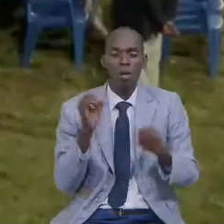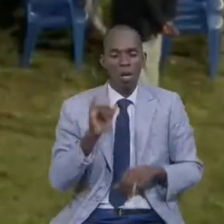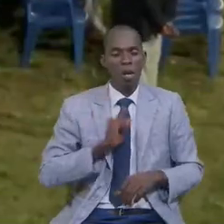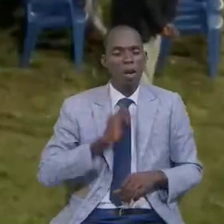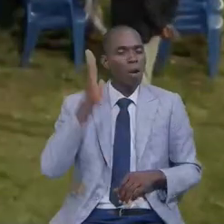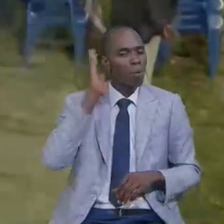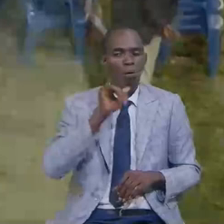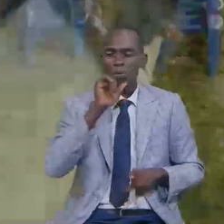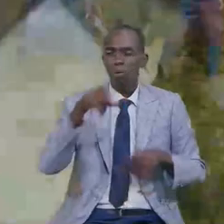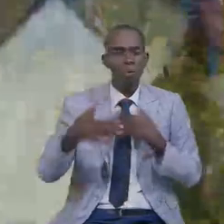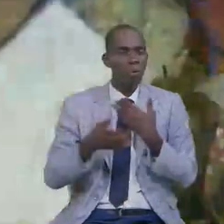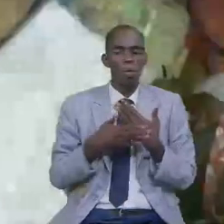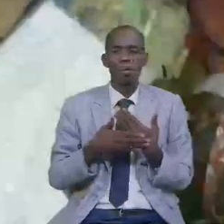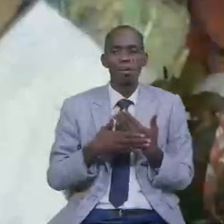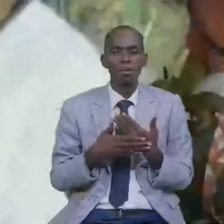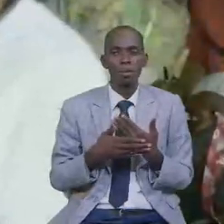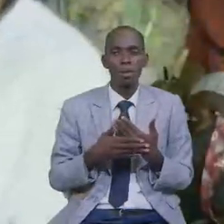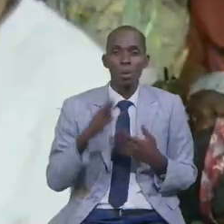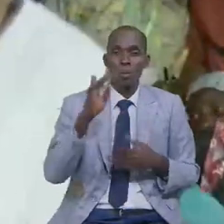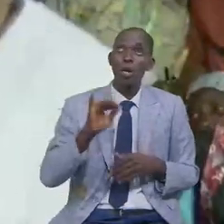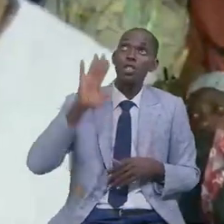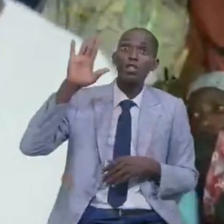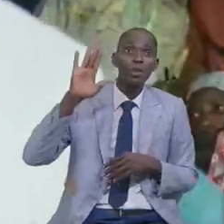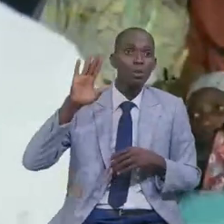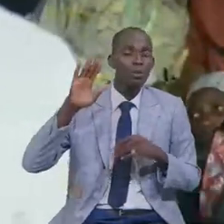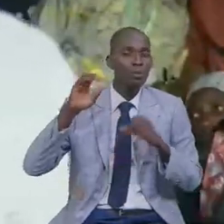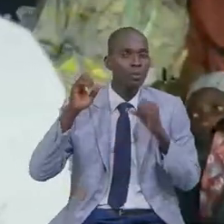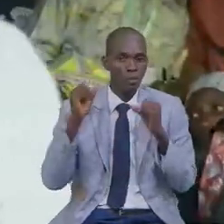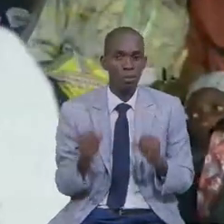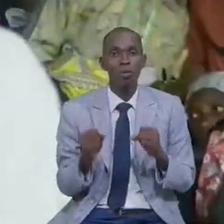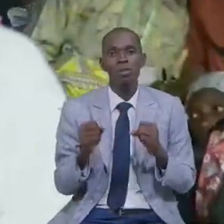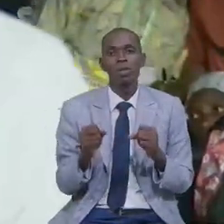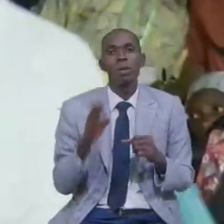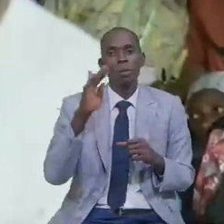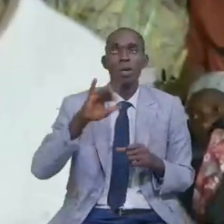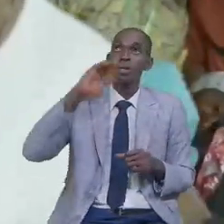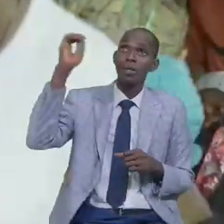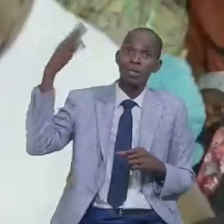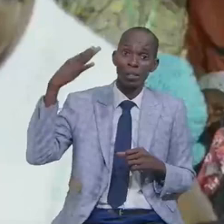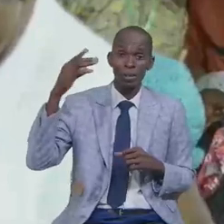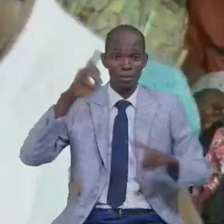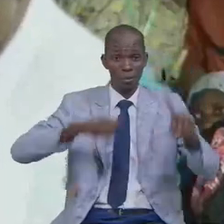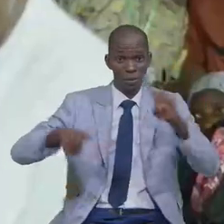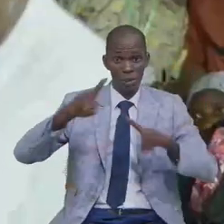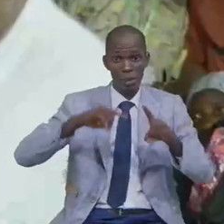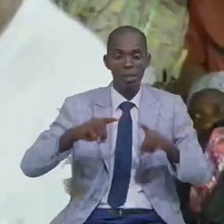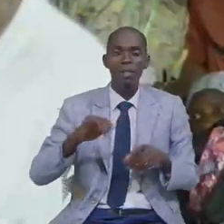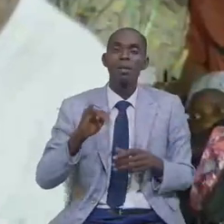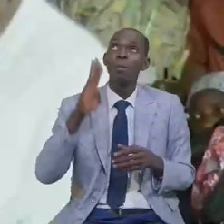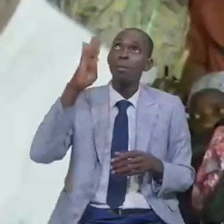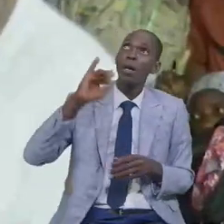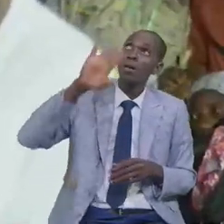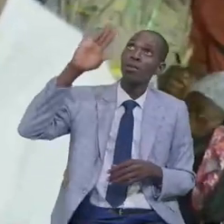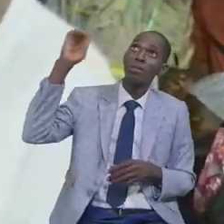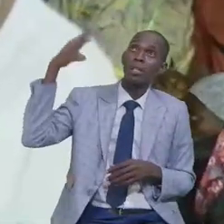Par ton aide, par ta force, par ta grâce, je ne retournerai plus